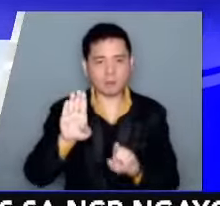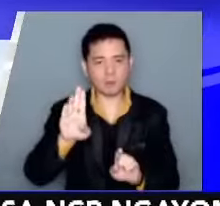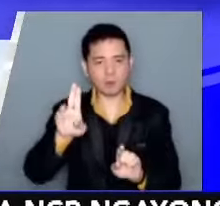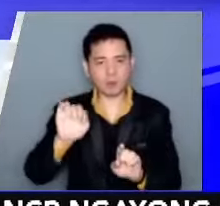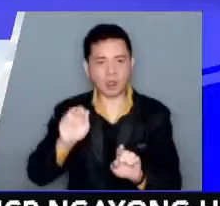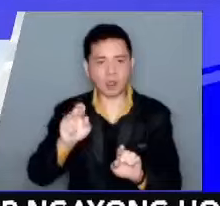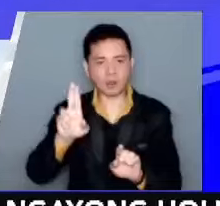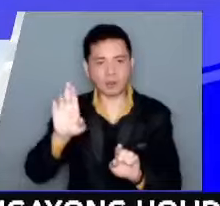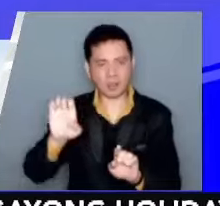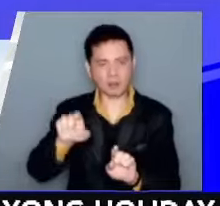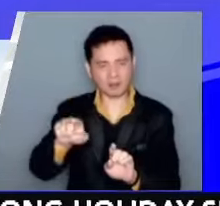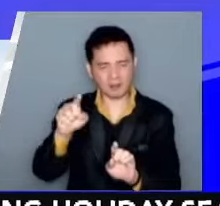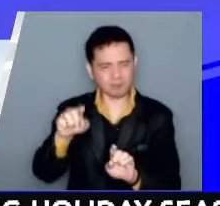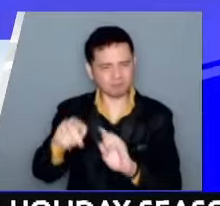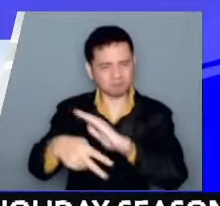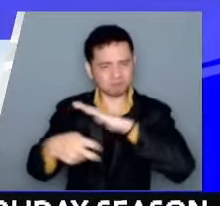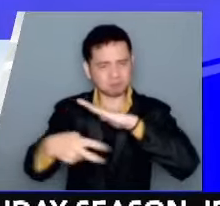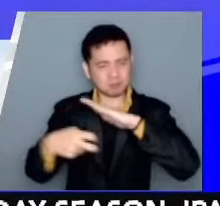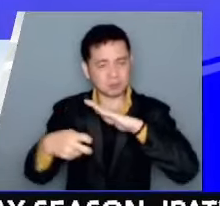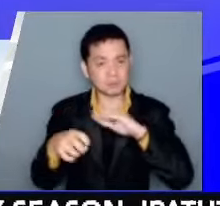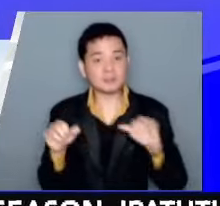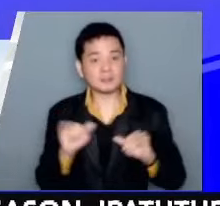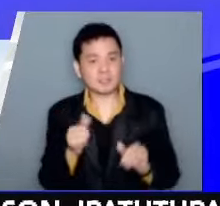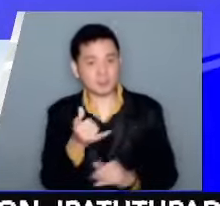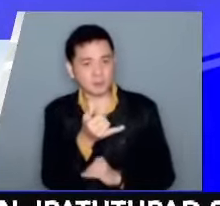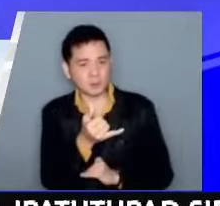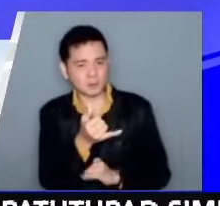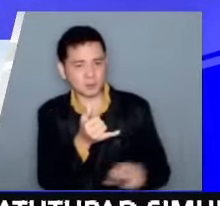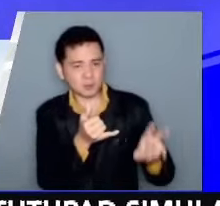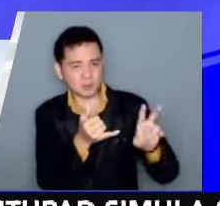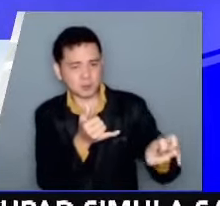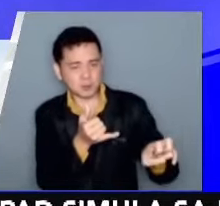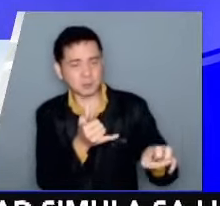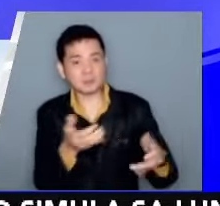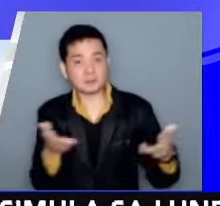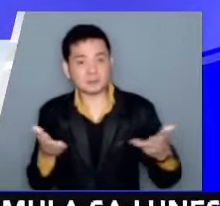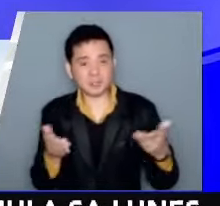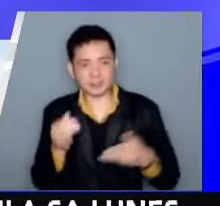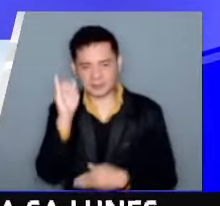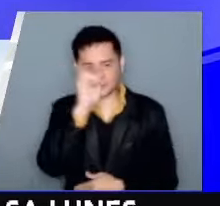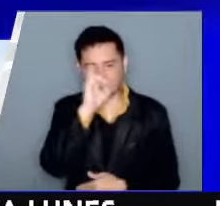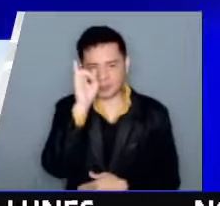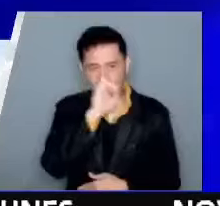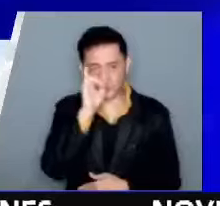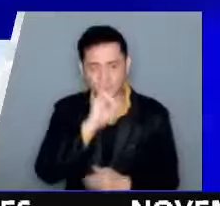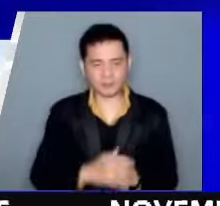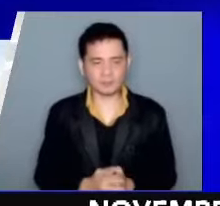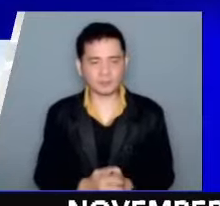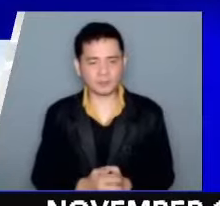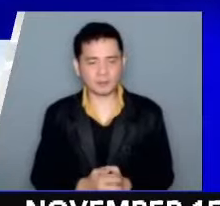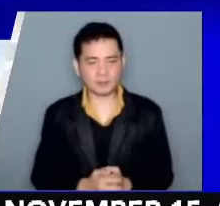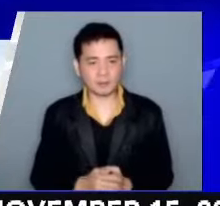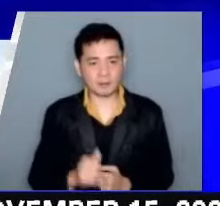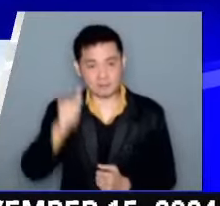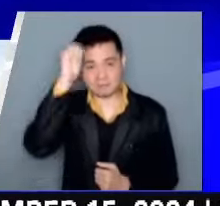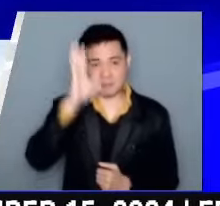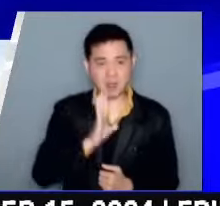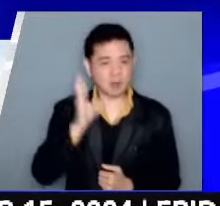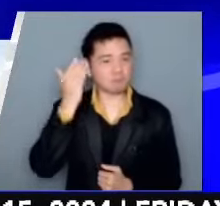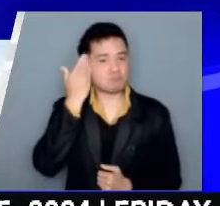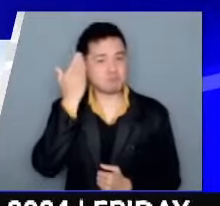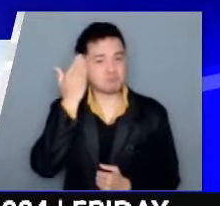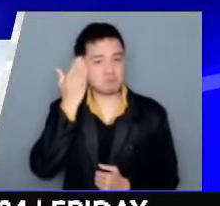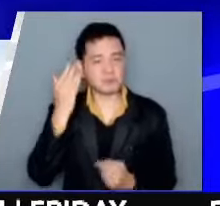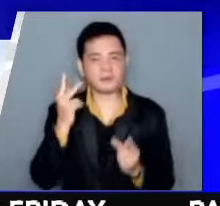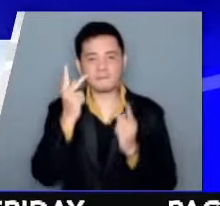na nagnakaw sa isang paaralan naman sa Iloilo City. Ayon sa mga pulis, nagpanggap na bisita ang suspect na dumaan sa guardhouse ng Philippine